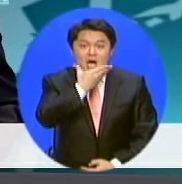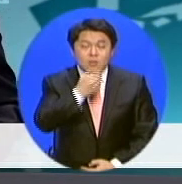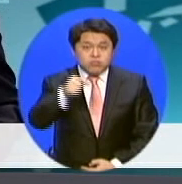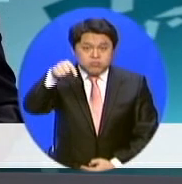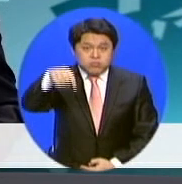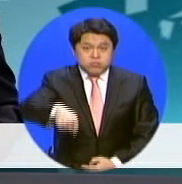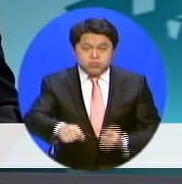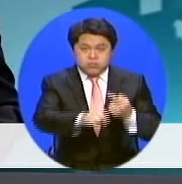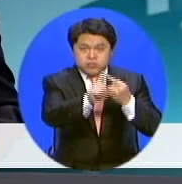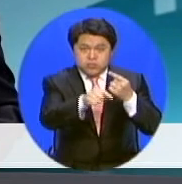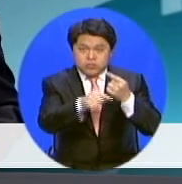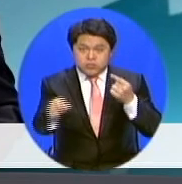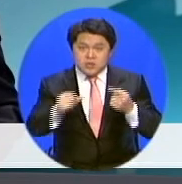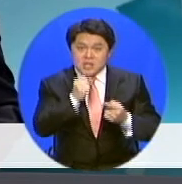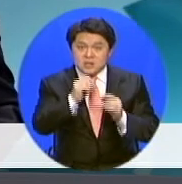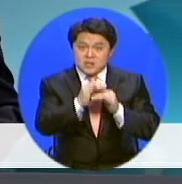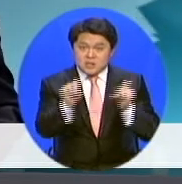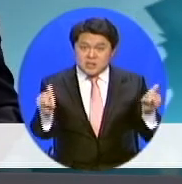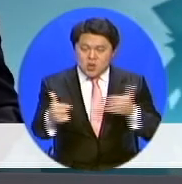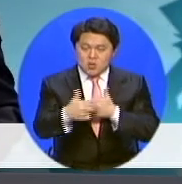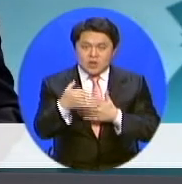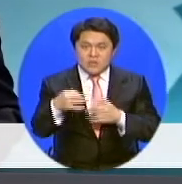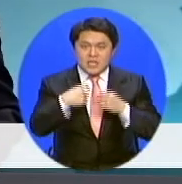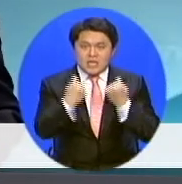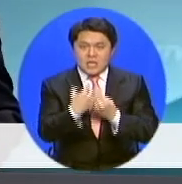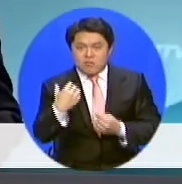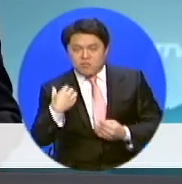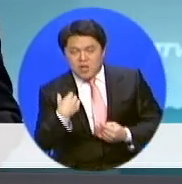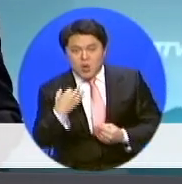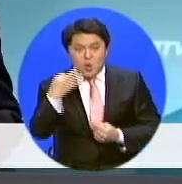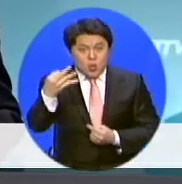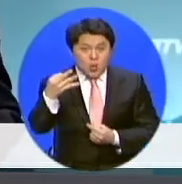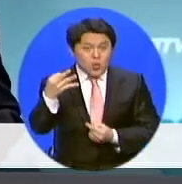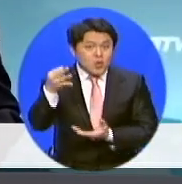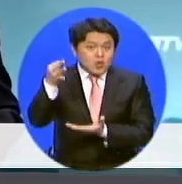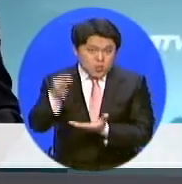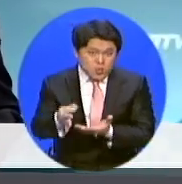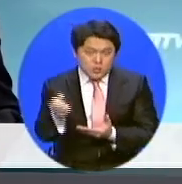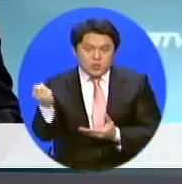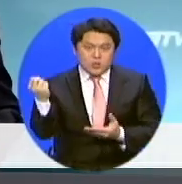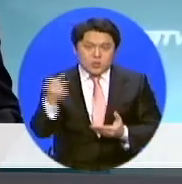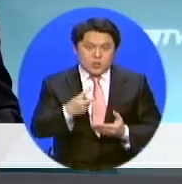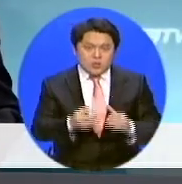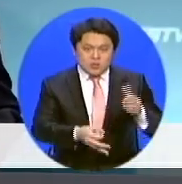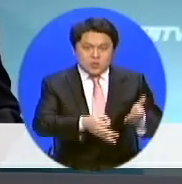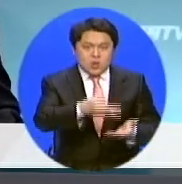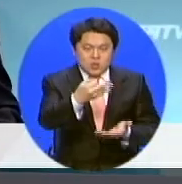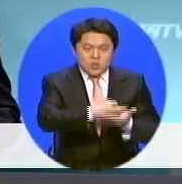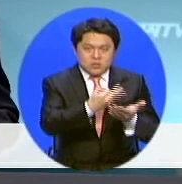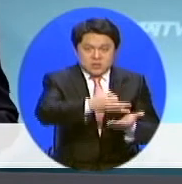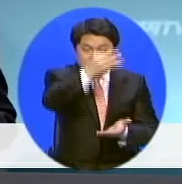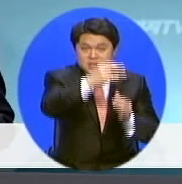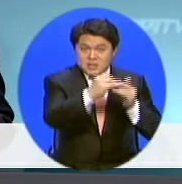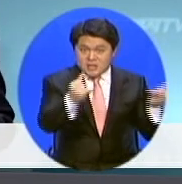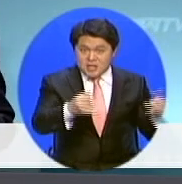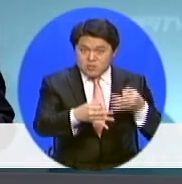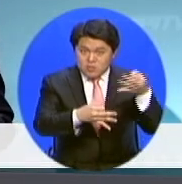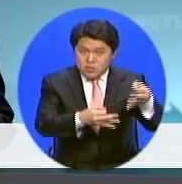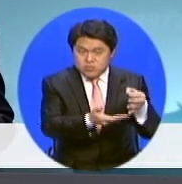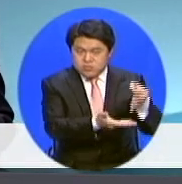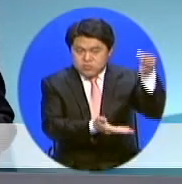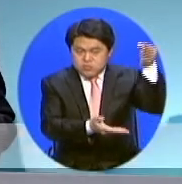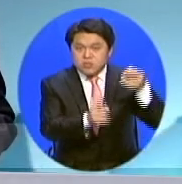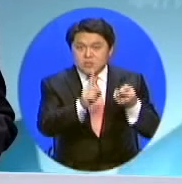보건복지부가 1월부터 저소득층의 의료비 본인 부담 상한액을 낮추고 고소득자의 상한액은 높이는 등의 개정안을